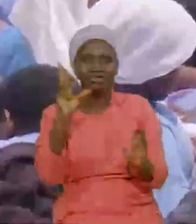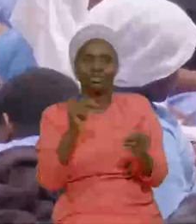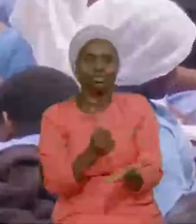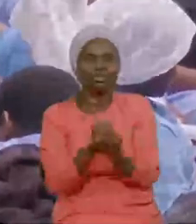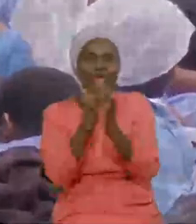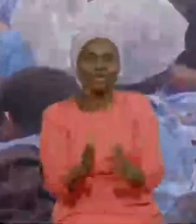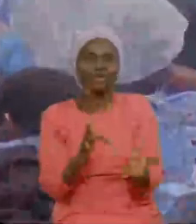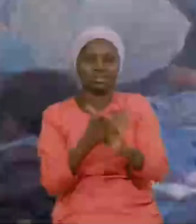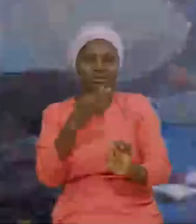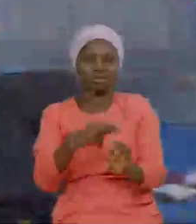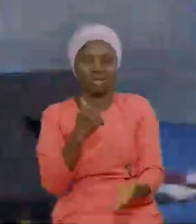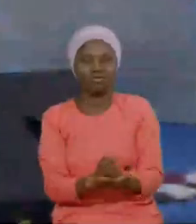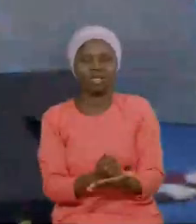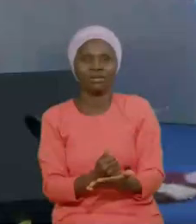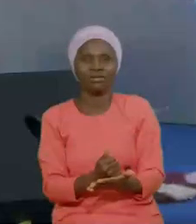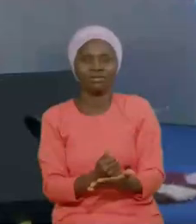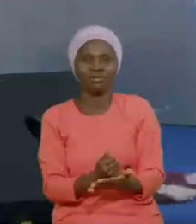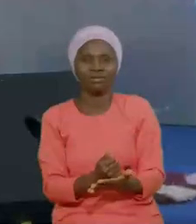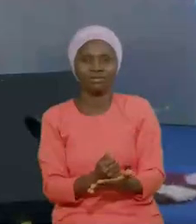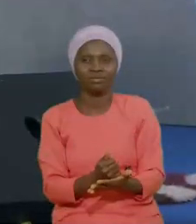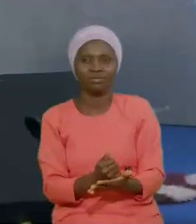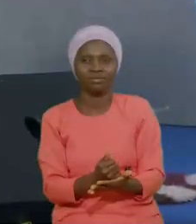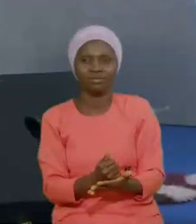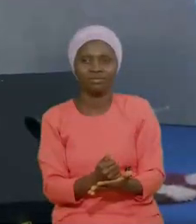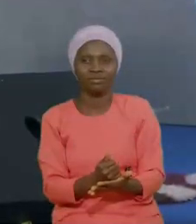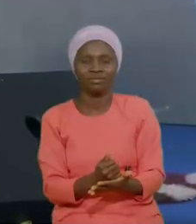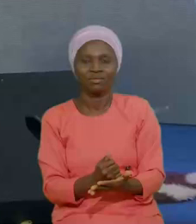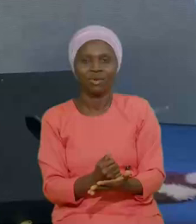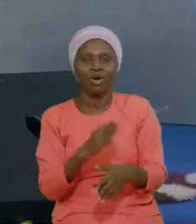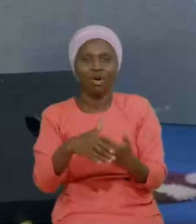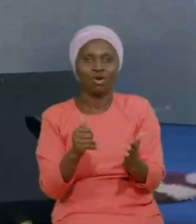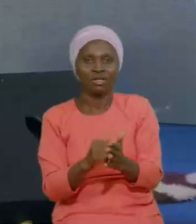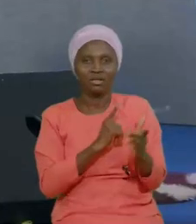Tu ne seras pas dans un pays étranger où il n'y a pas de secours.